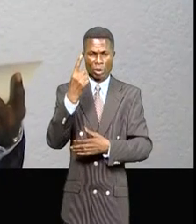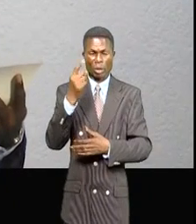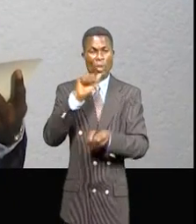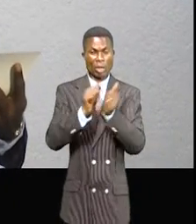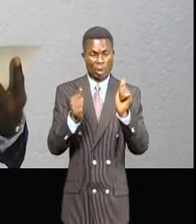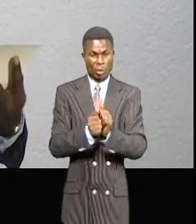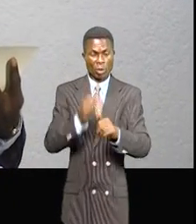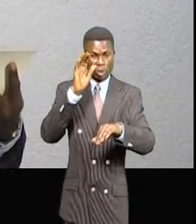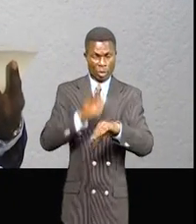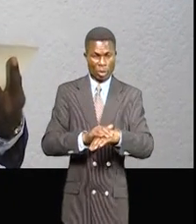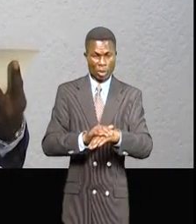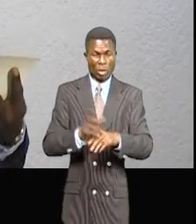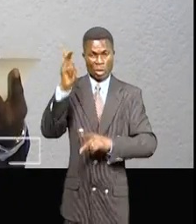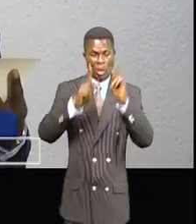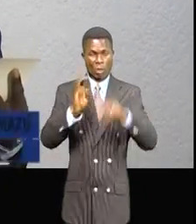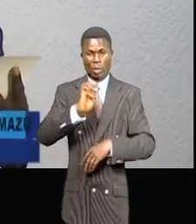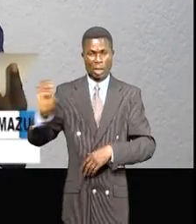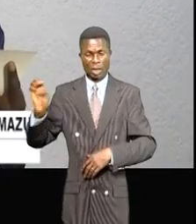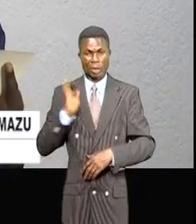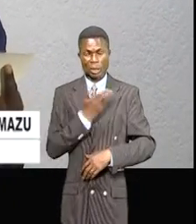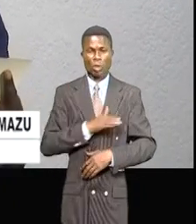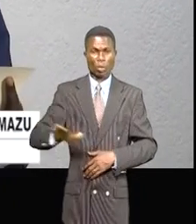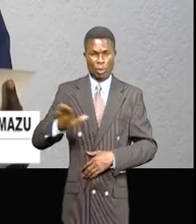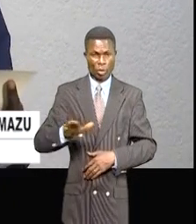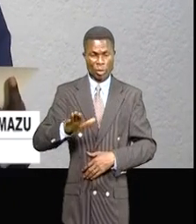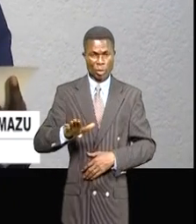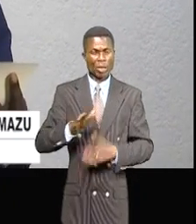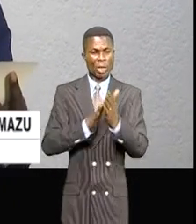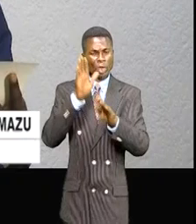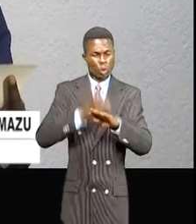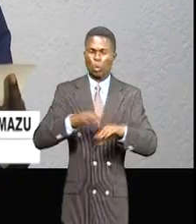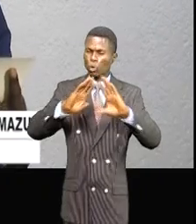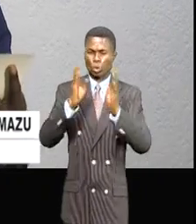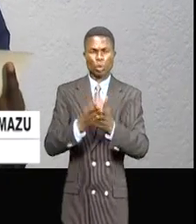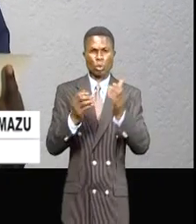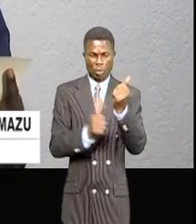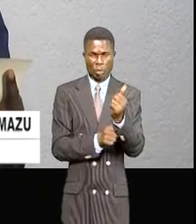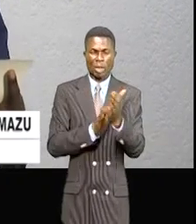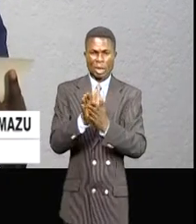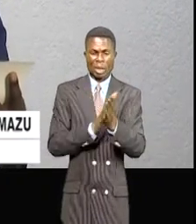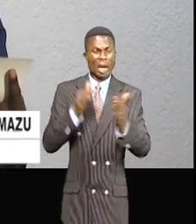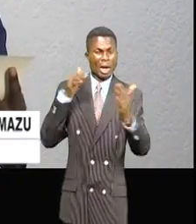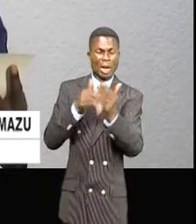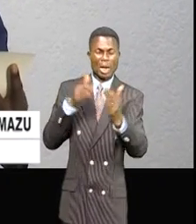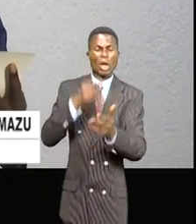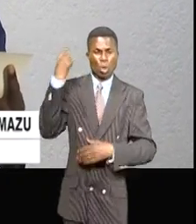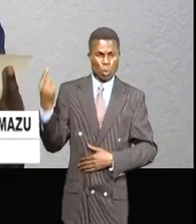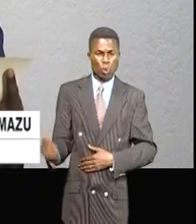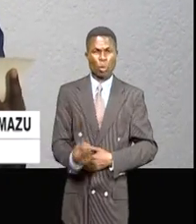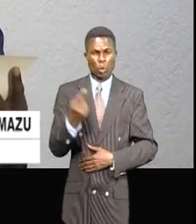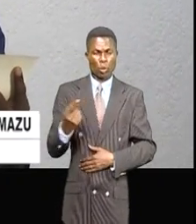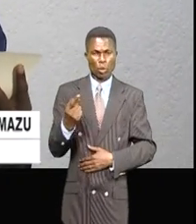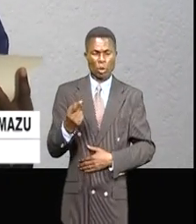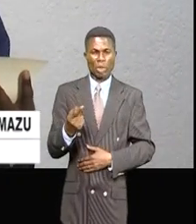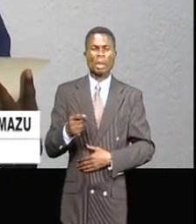que vivent les populations de l'Est nous concerne tous et constitue une menace permanente à